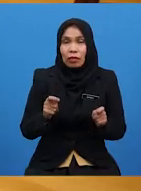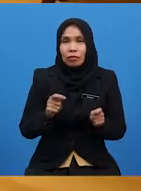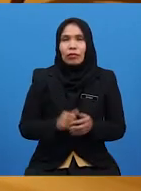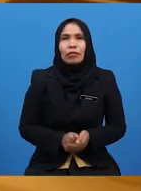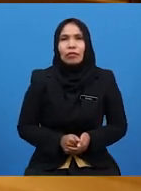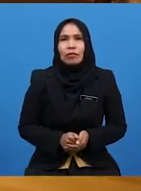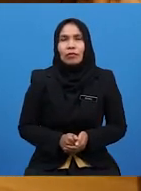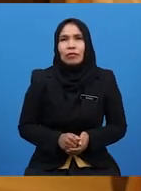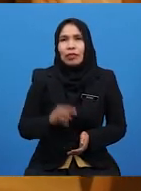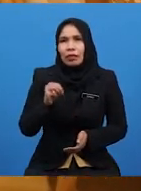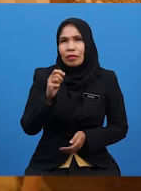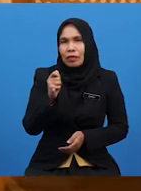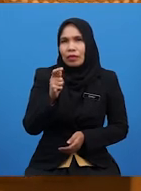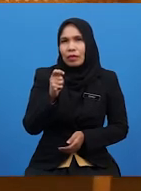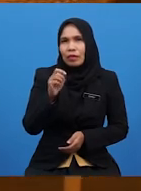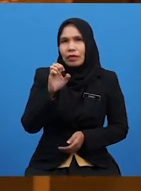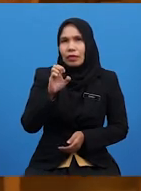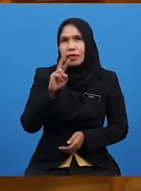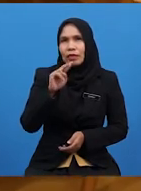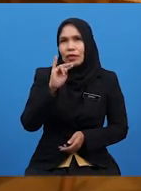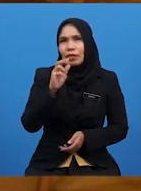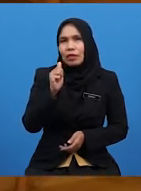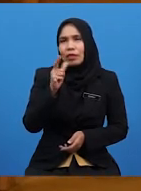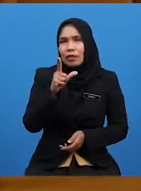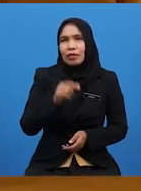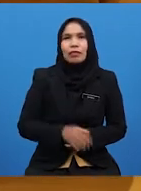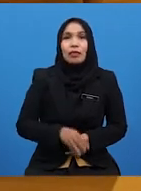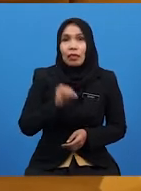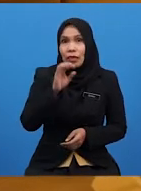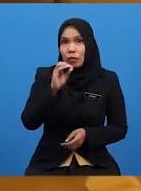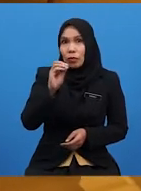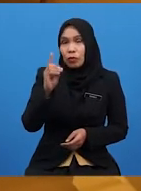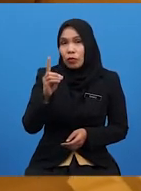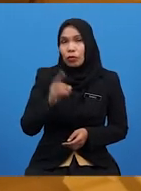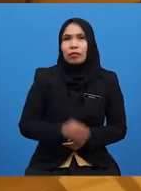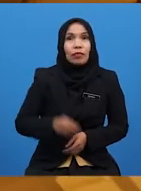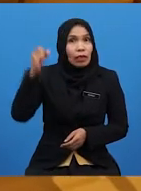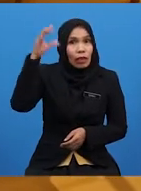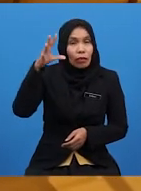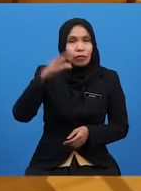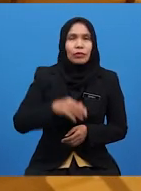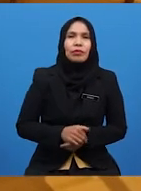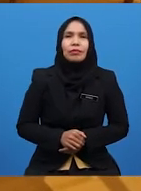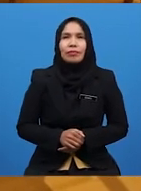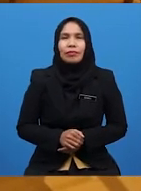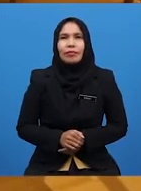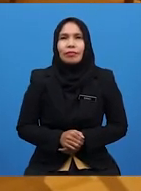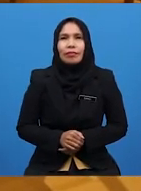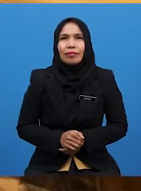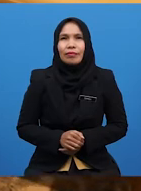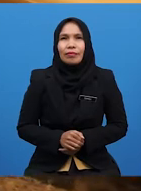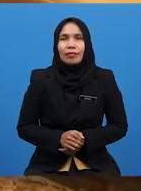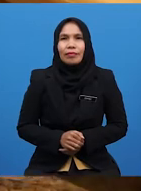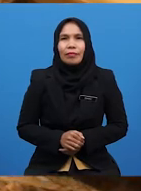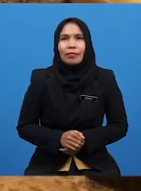mood yang akan dibina untuk sesuatu ruang lampu yang akan dipakai dan juga